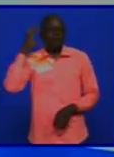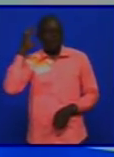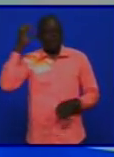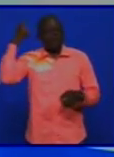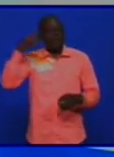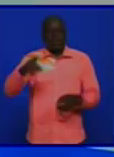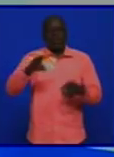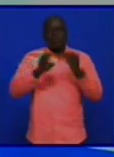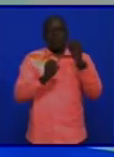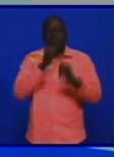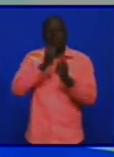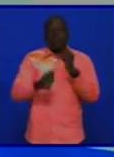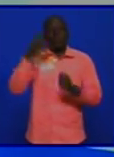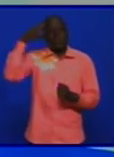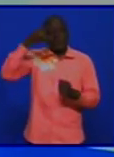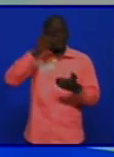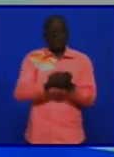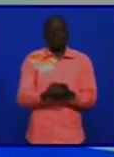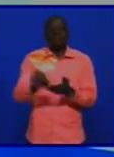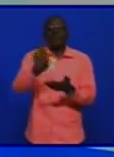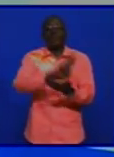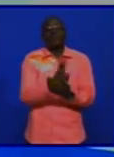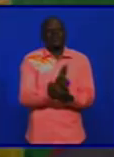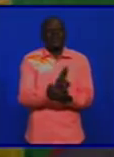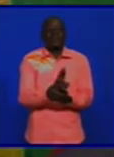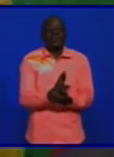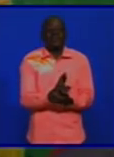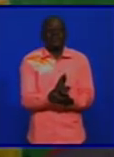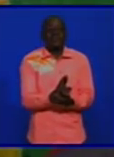point de l'Assemblée générale avec Seydou Nikema et Rasmata Ouedraogo.